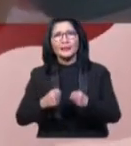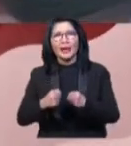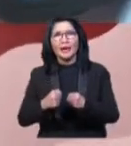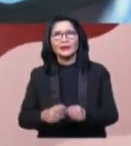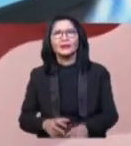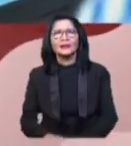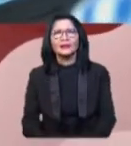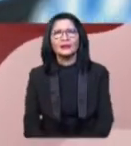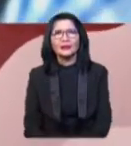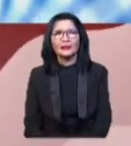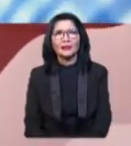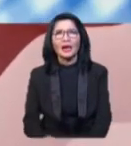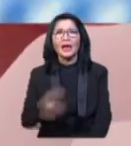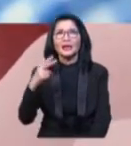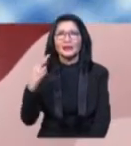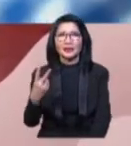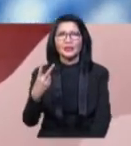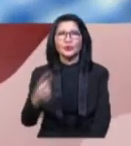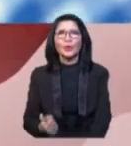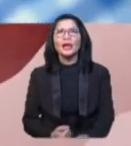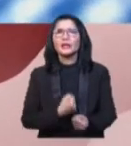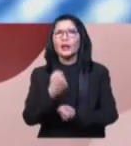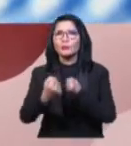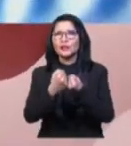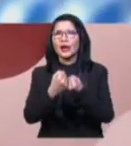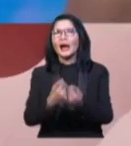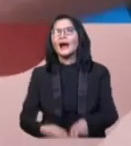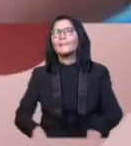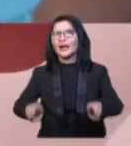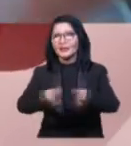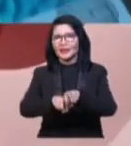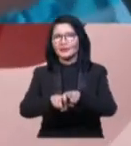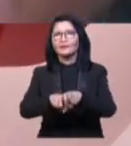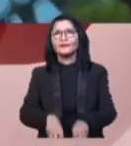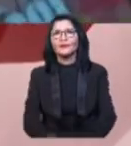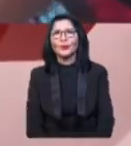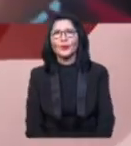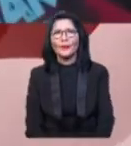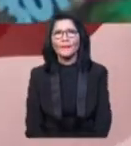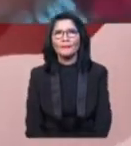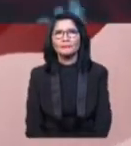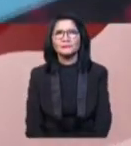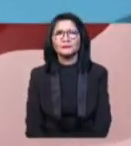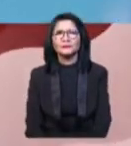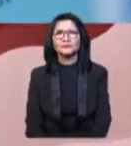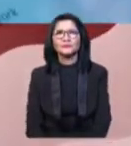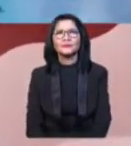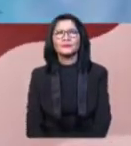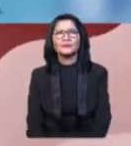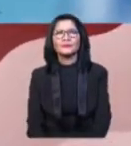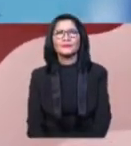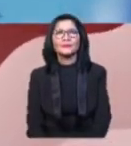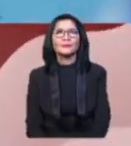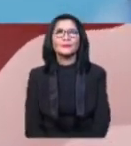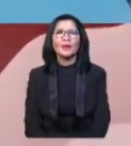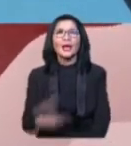terlebih dahulu. Kedua, berusaha menjadi adaptif atau agile secara bisnisnya. Tapi tadi yang seperti Mbak Ana tanyakan, bagaimana nih